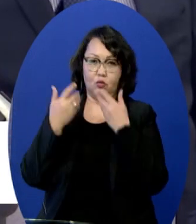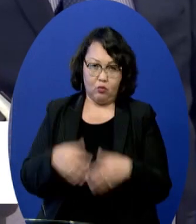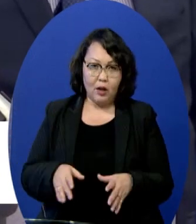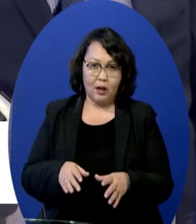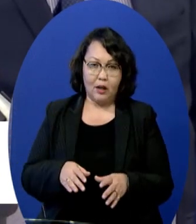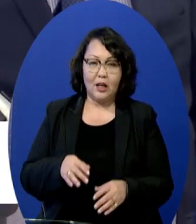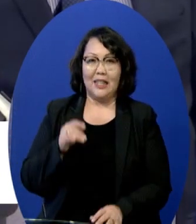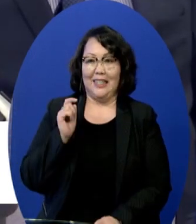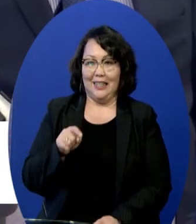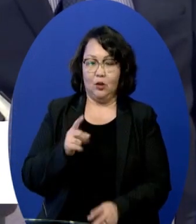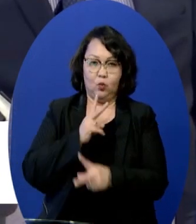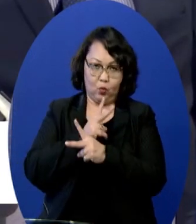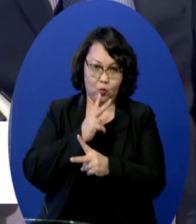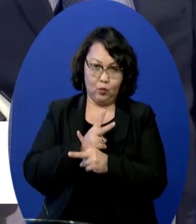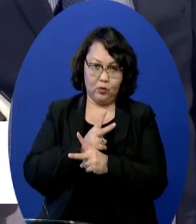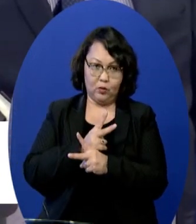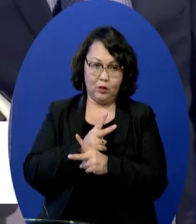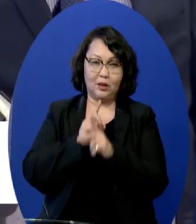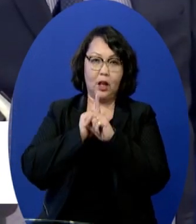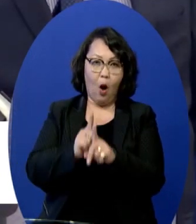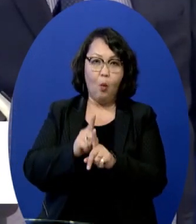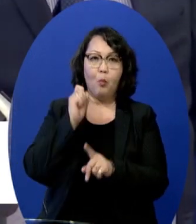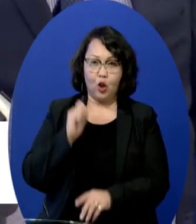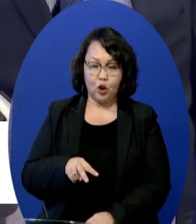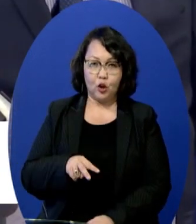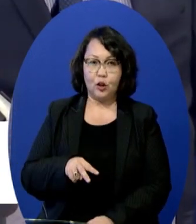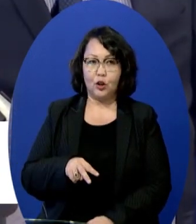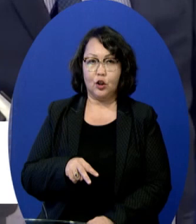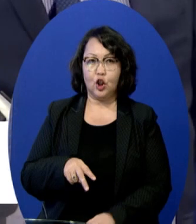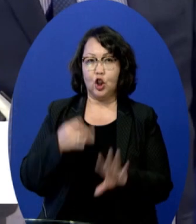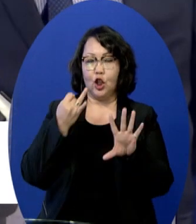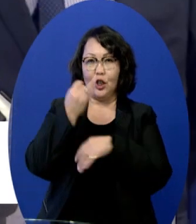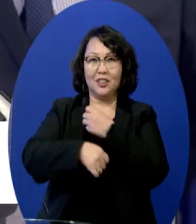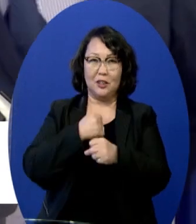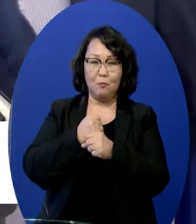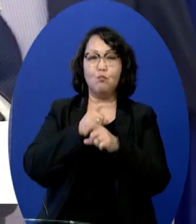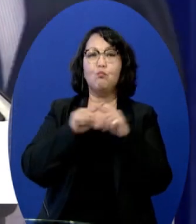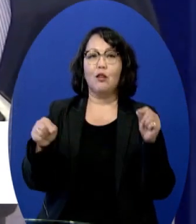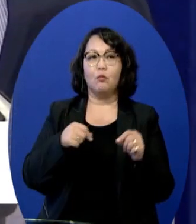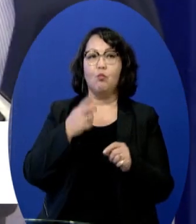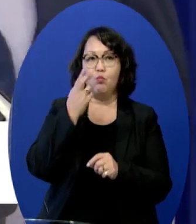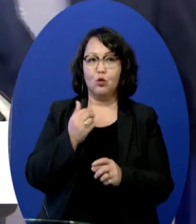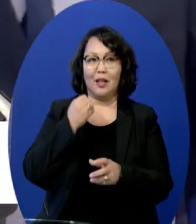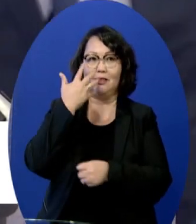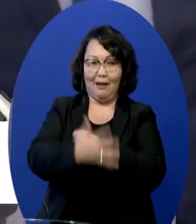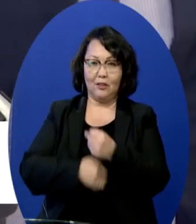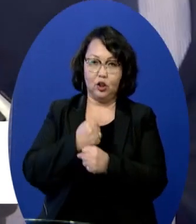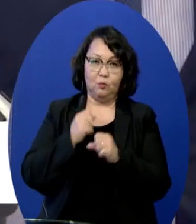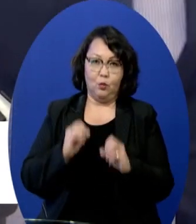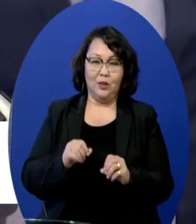Энэ хуулийн дагуу бол 7 жил болгосныг буцааж 5 жил болгох ингэснээр ард иргэд